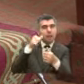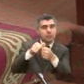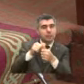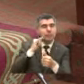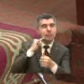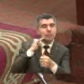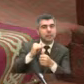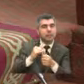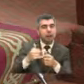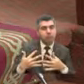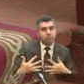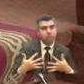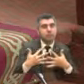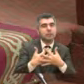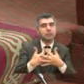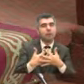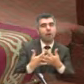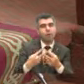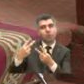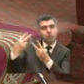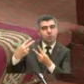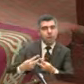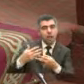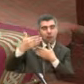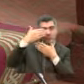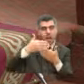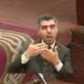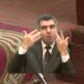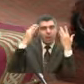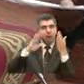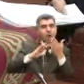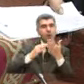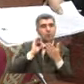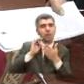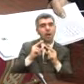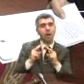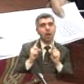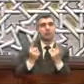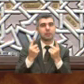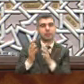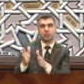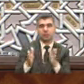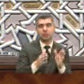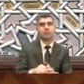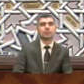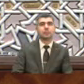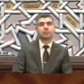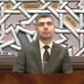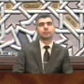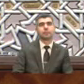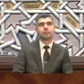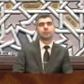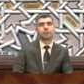وتعزيز الروابط الثقافية ببلدهم الأصل. شكرا السيدة الوزيرة.